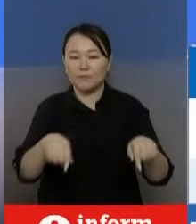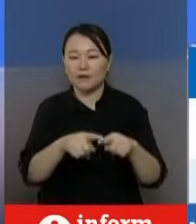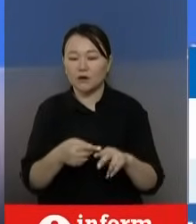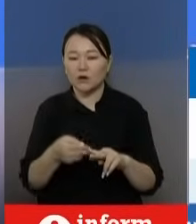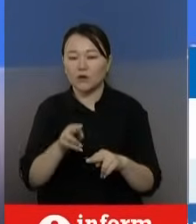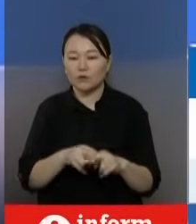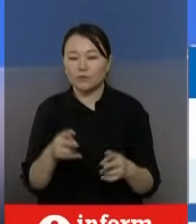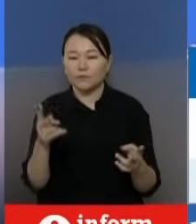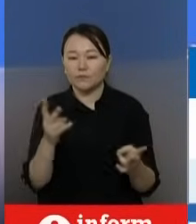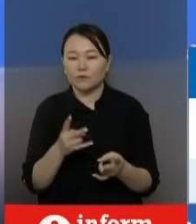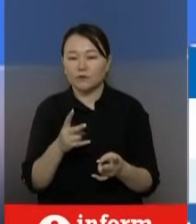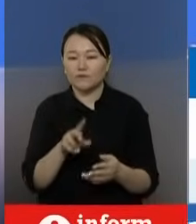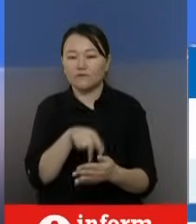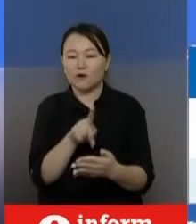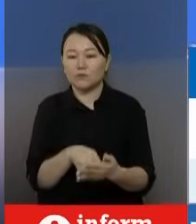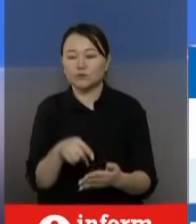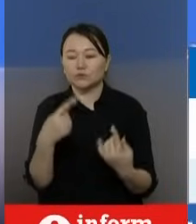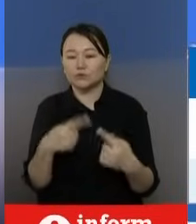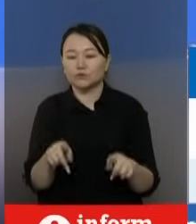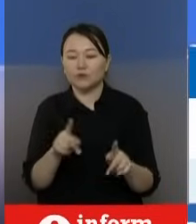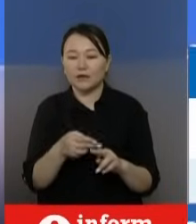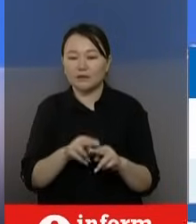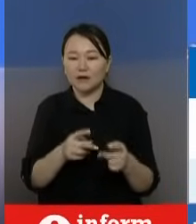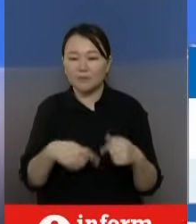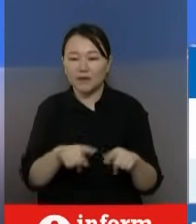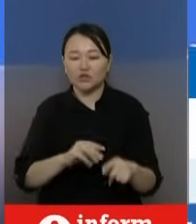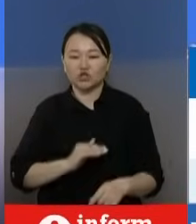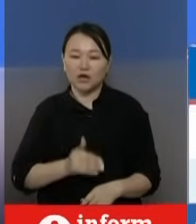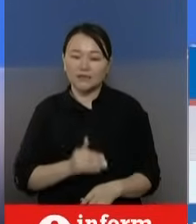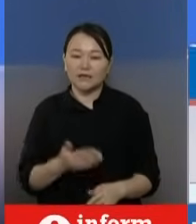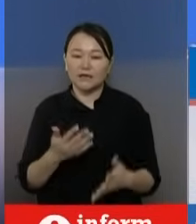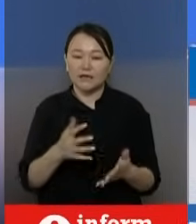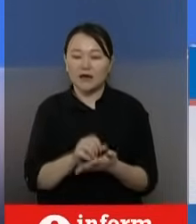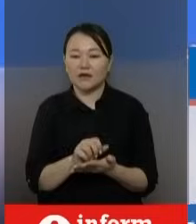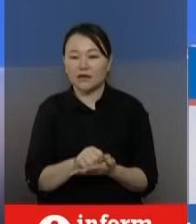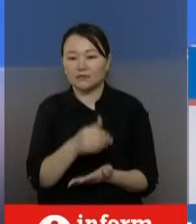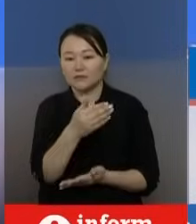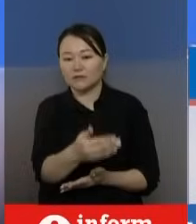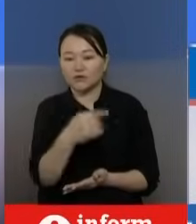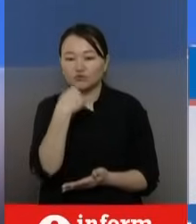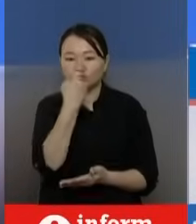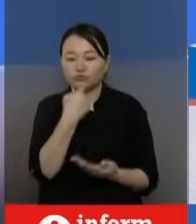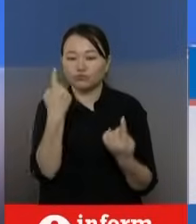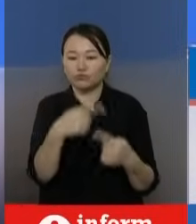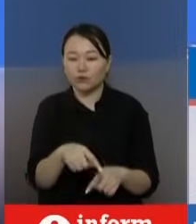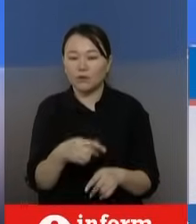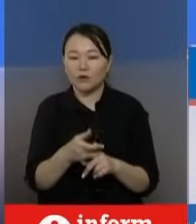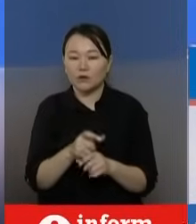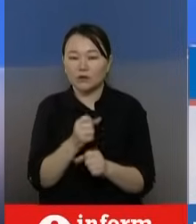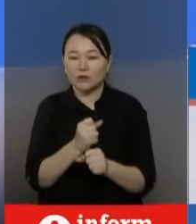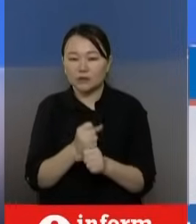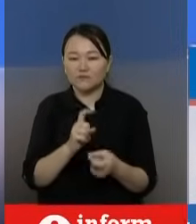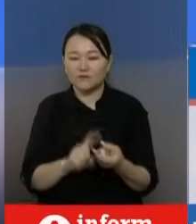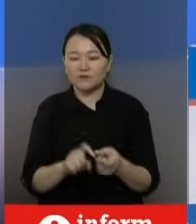которым есть. Но вопрос другой, что, как вы помните, эти же объекты частные, либо сданные. Поэтому будем совместно отрабатывать, связанные